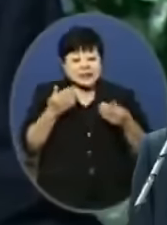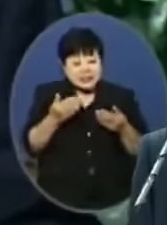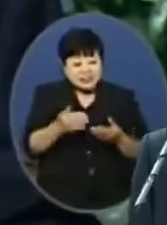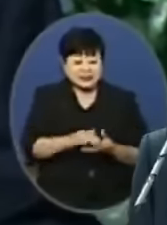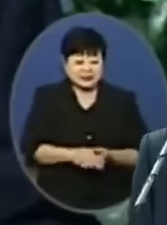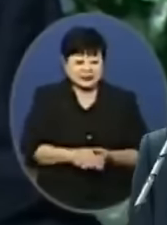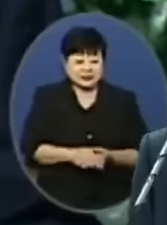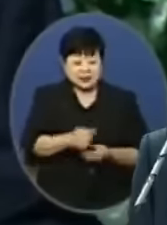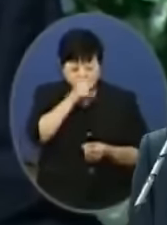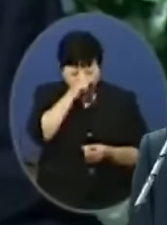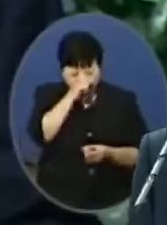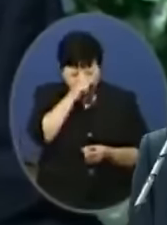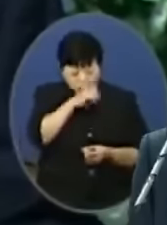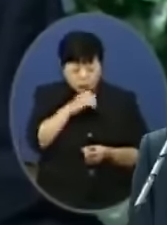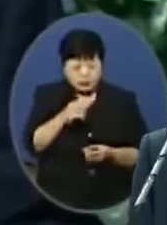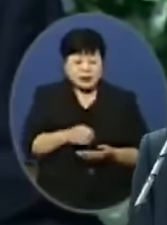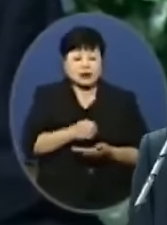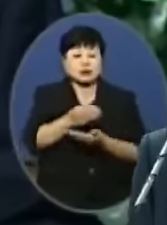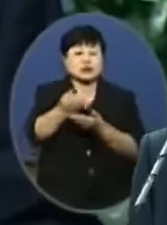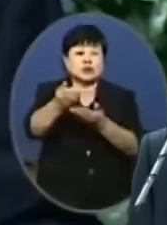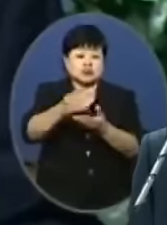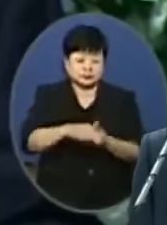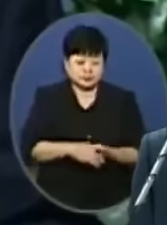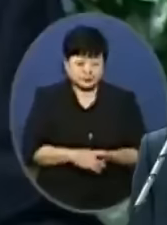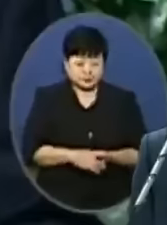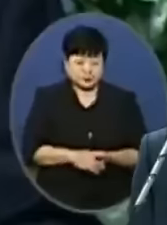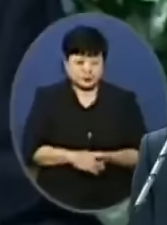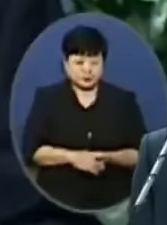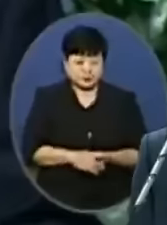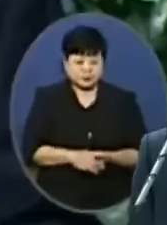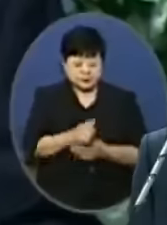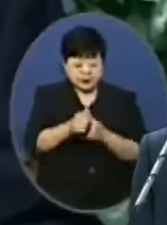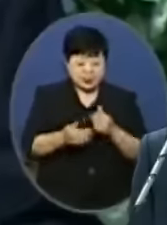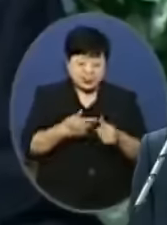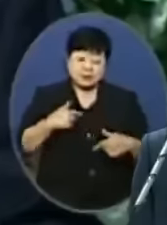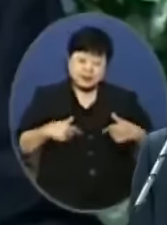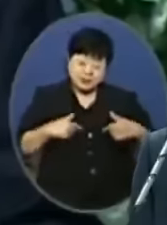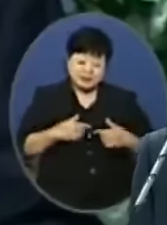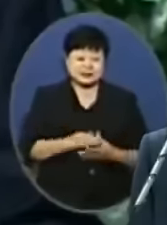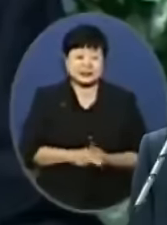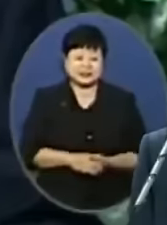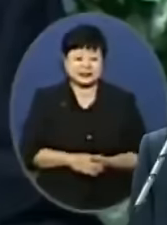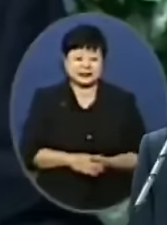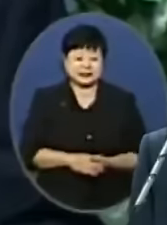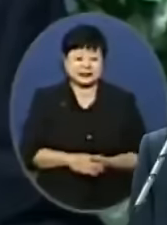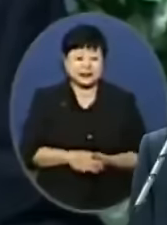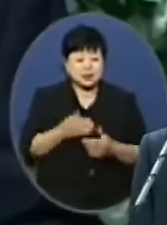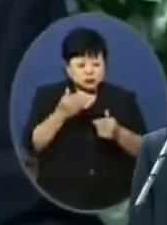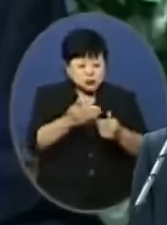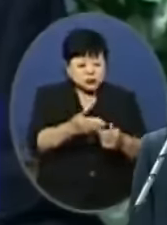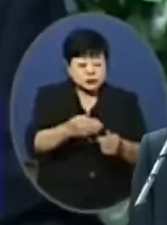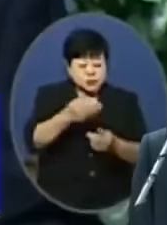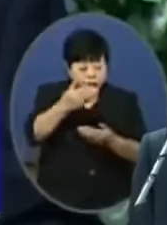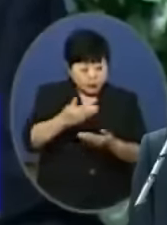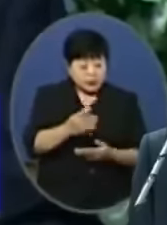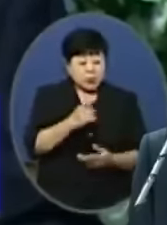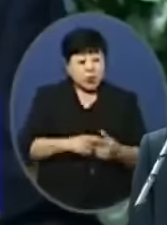것은 좋은 것을 이웃과 나눌 때 하나님이 기뻐하시는 것입니다. 주는 것이 받는